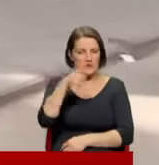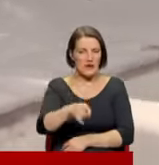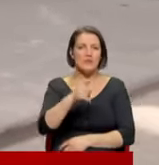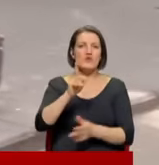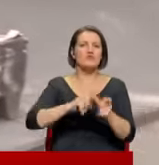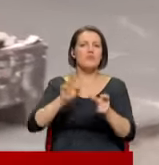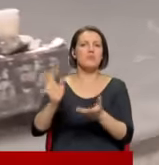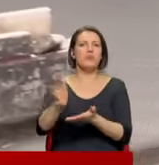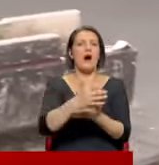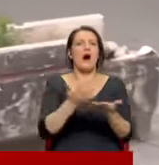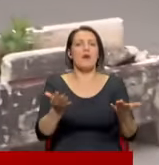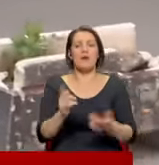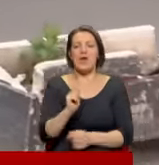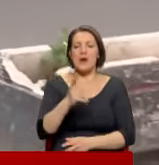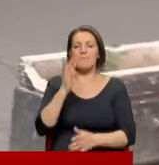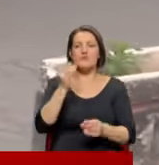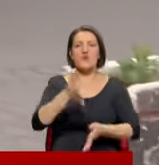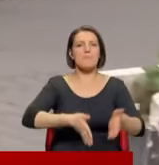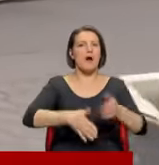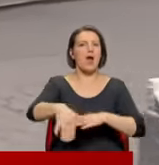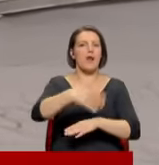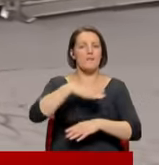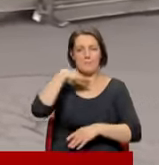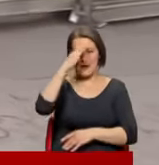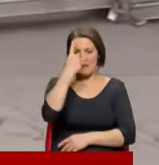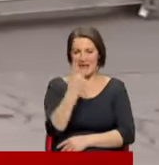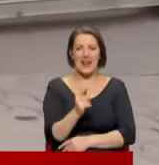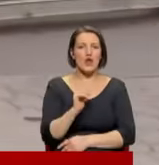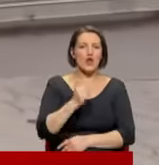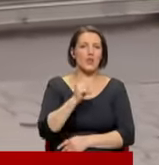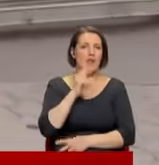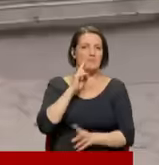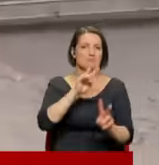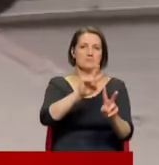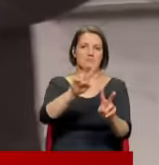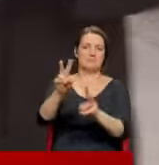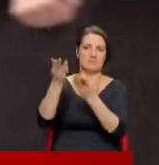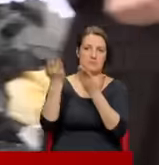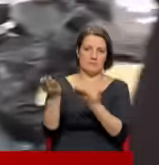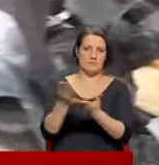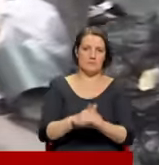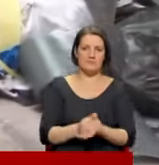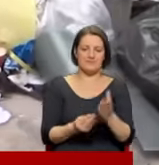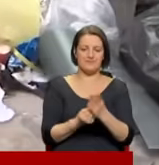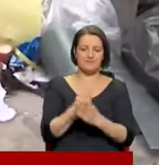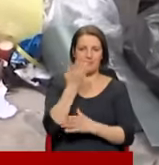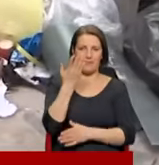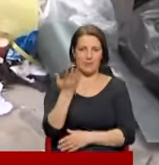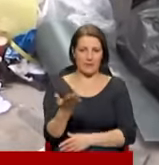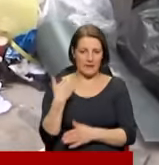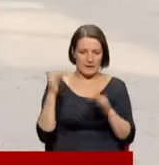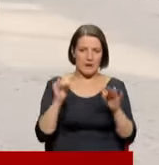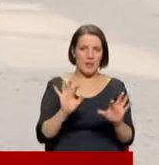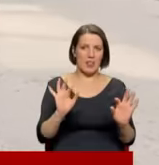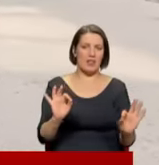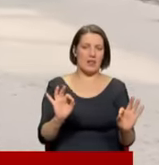çöpler toplanmıyor. İlçenin birçok mahallesinde bayramın ilk gününde manzara tam olarak bu. Sabah Karapçek'te geldim,